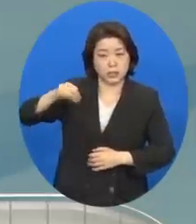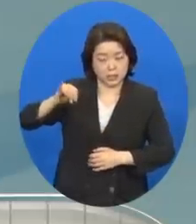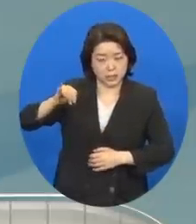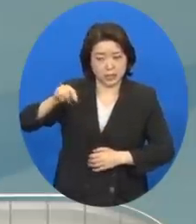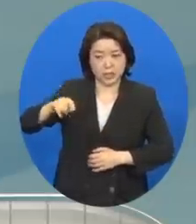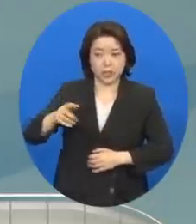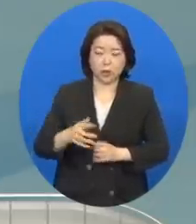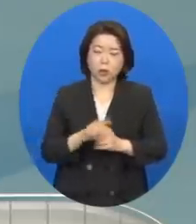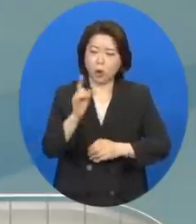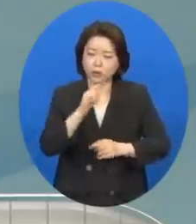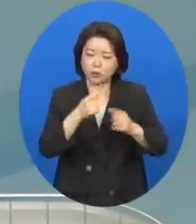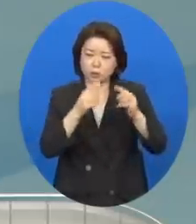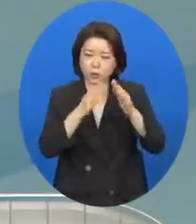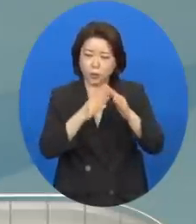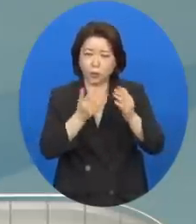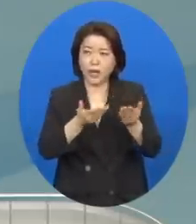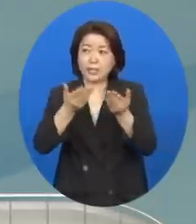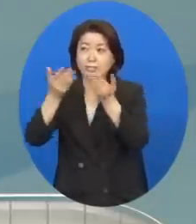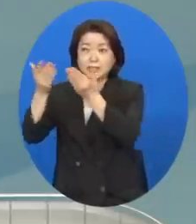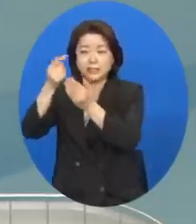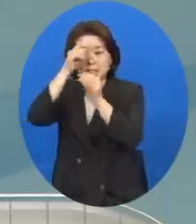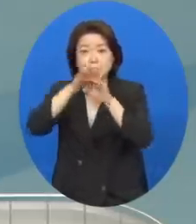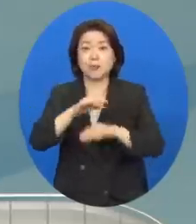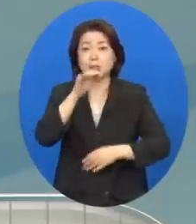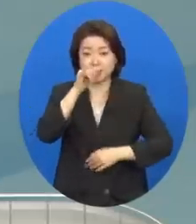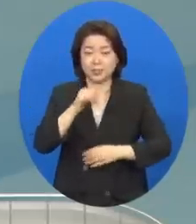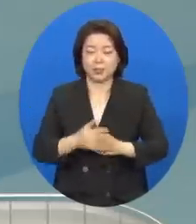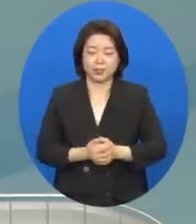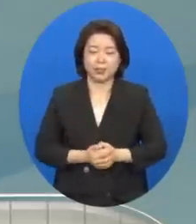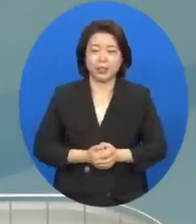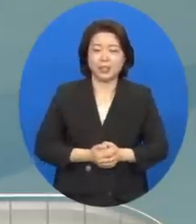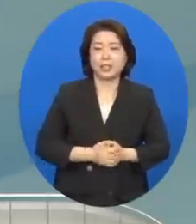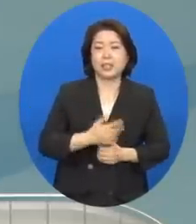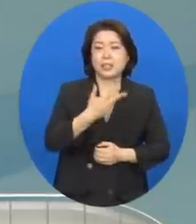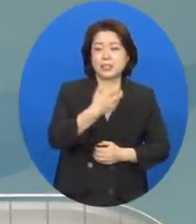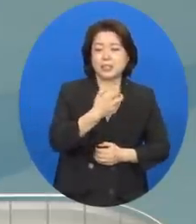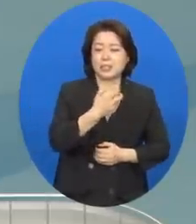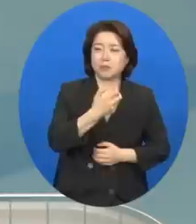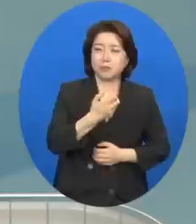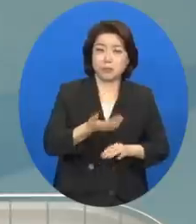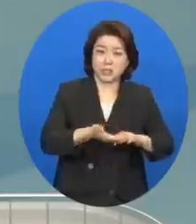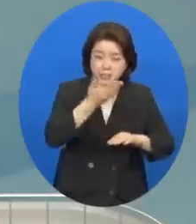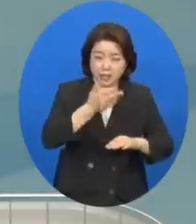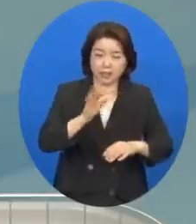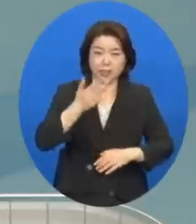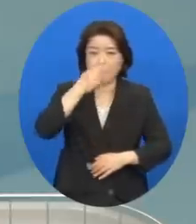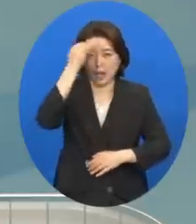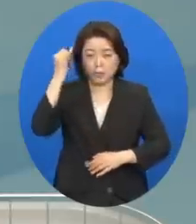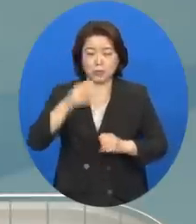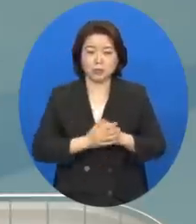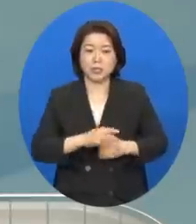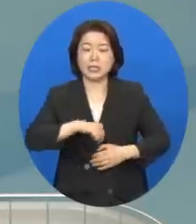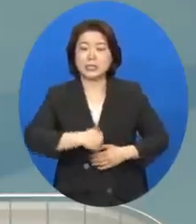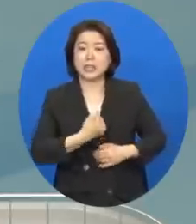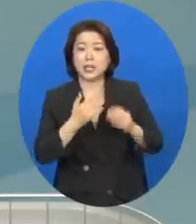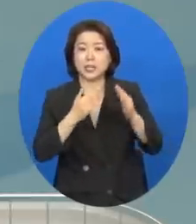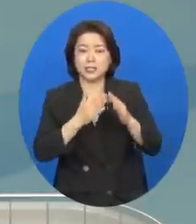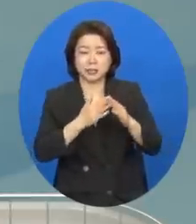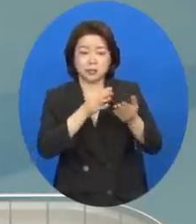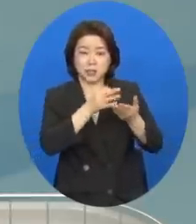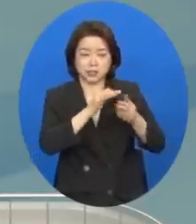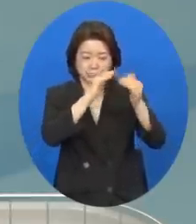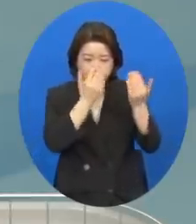봉헌 예배였습니다. 75세가 넘으신 여 선교사님이 한국에 있는 자기 집 정리해서 그